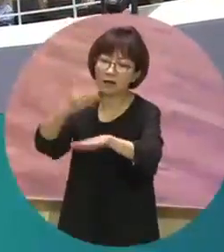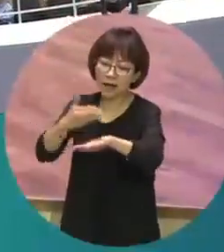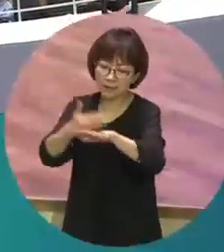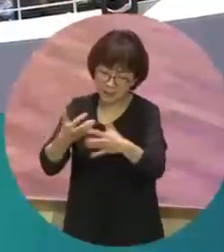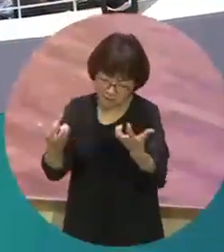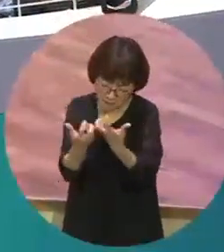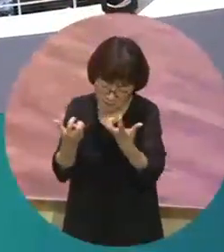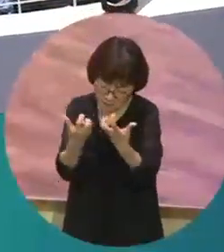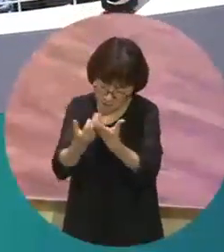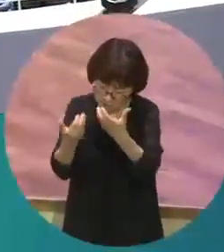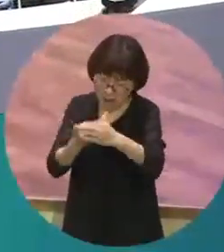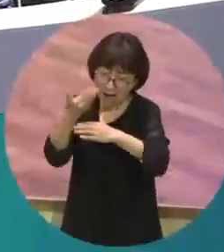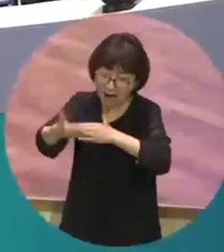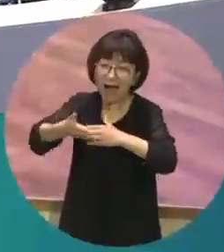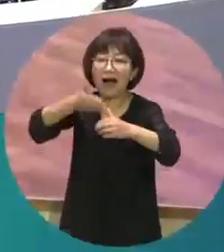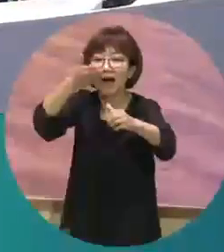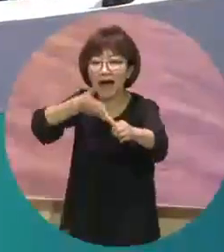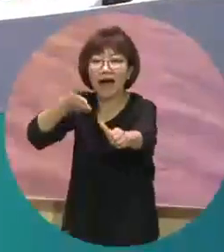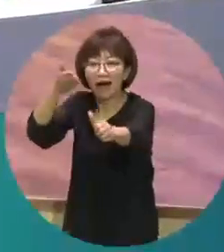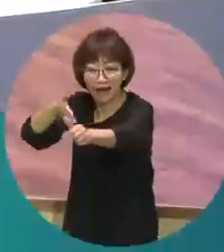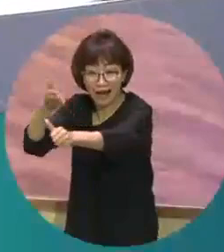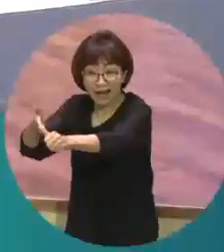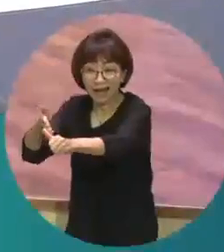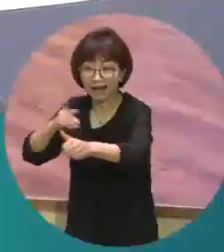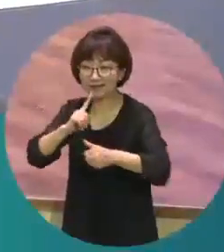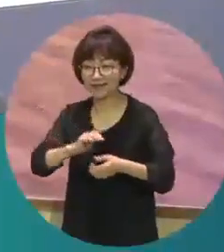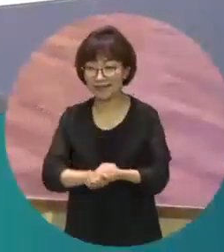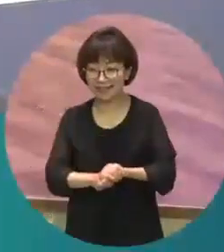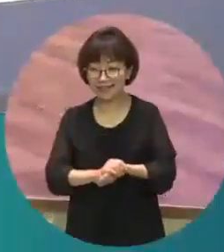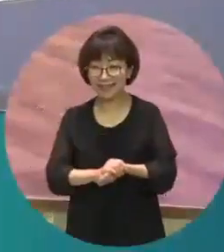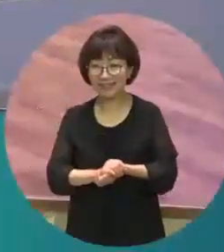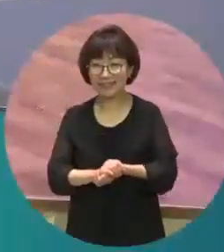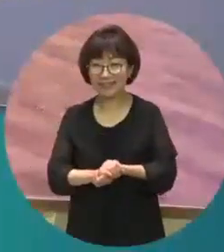넘치게 하라 그랬어요. 감사도 넘치게 해라.